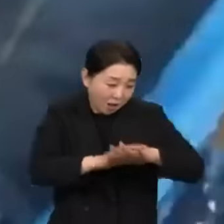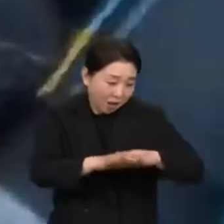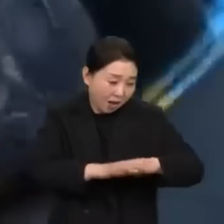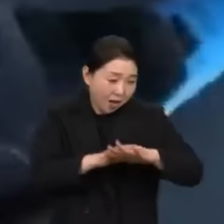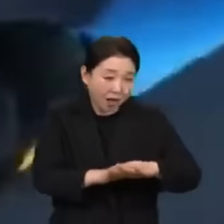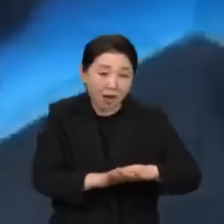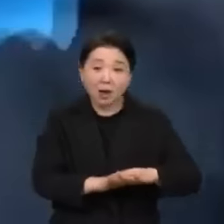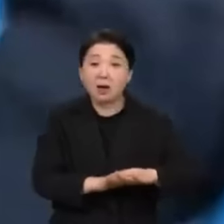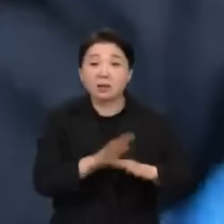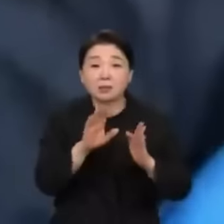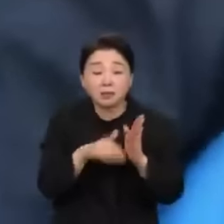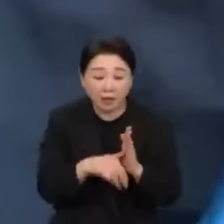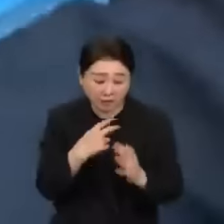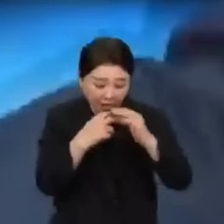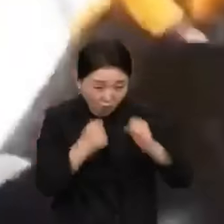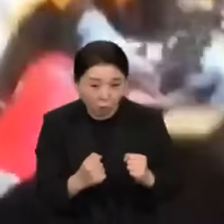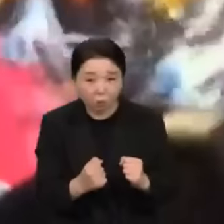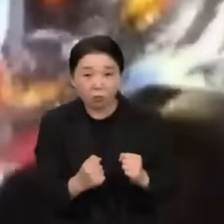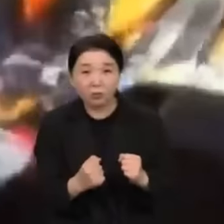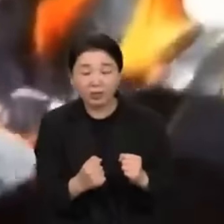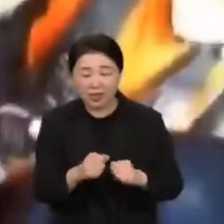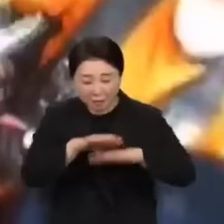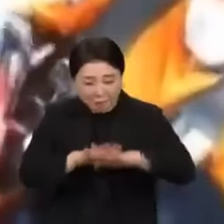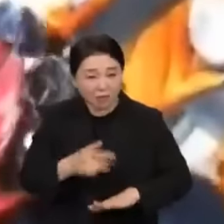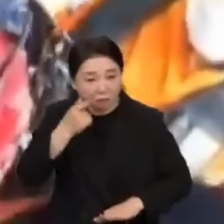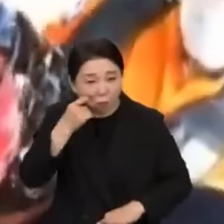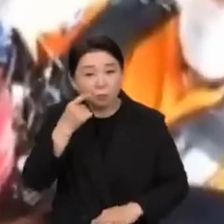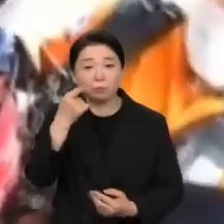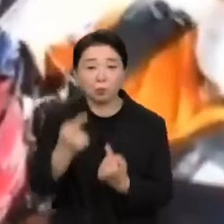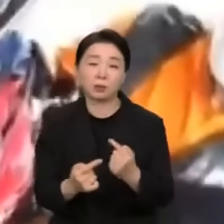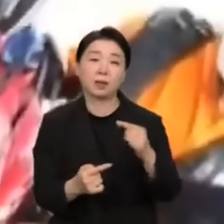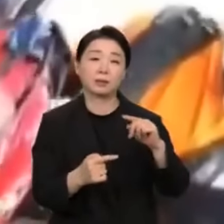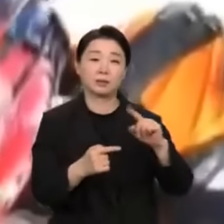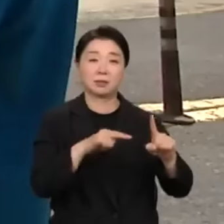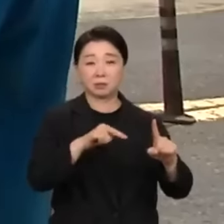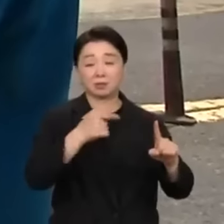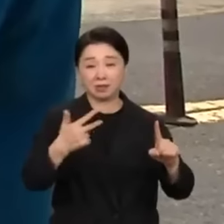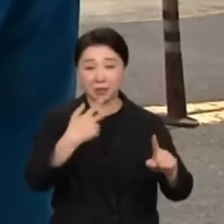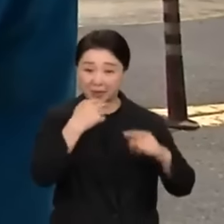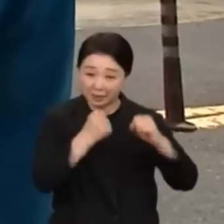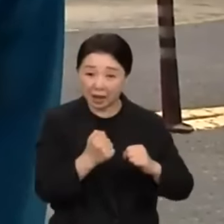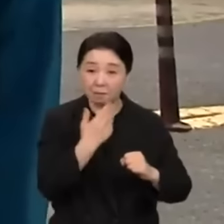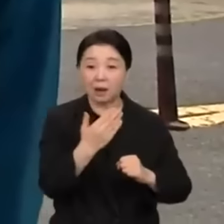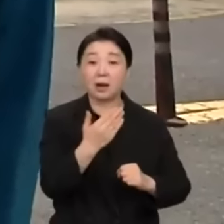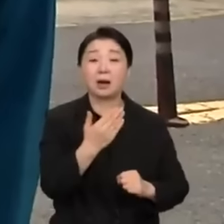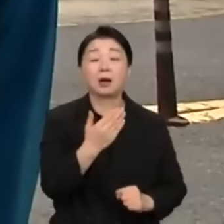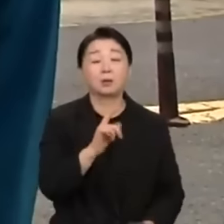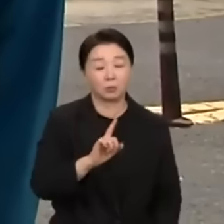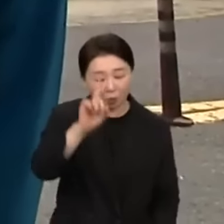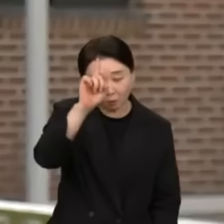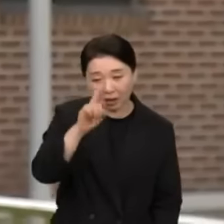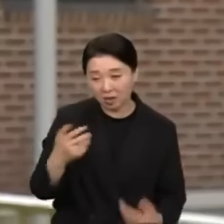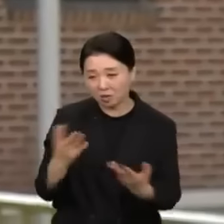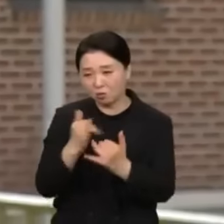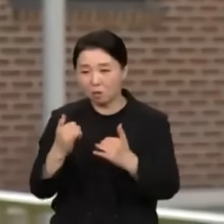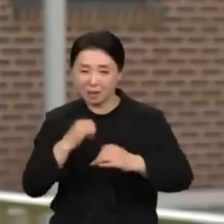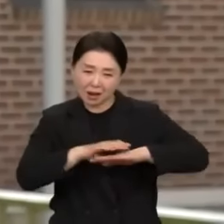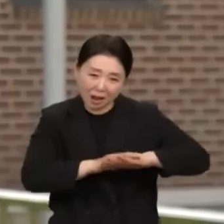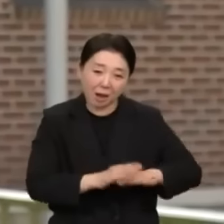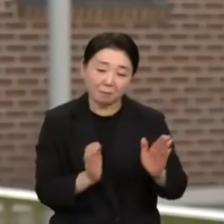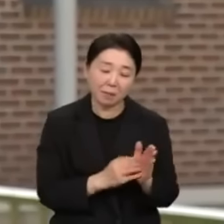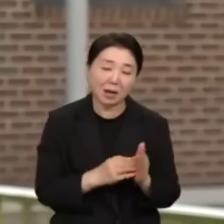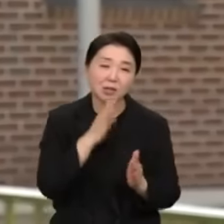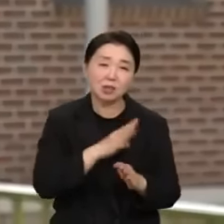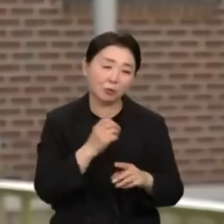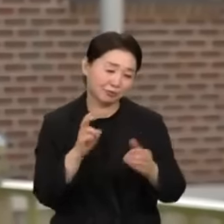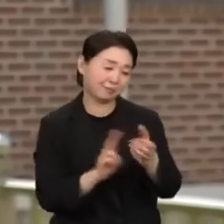심폐소생술을 받았을 때 생존율은 그렇지 않은 경우보다 1.7배 높습니다. 직원의 발빠른 대처가 생명을 구하는 4분의